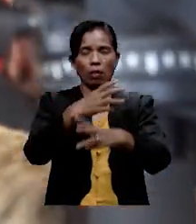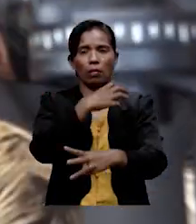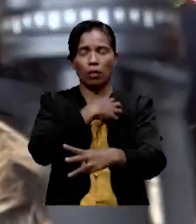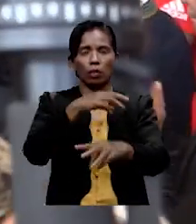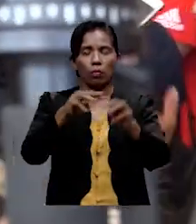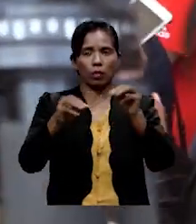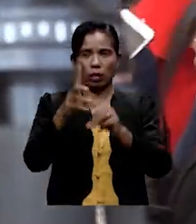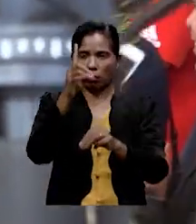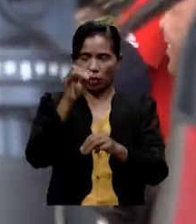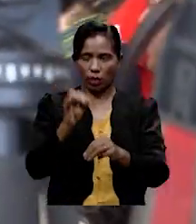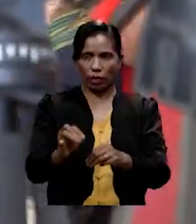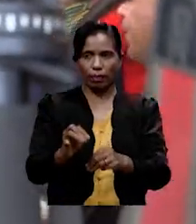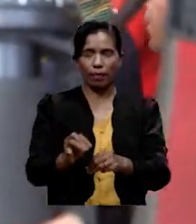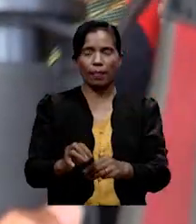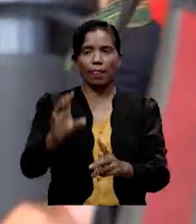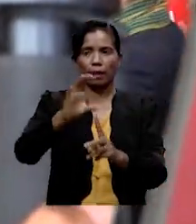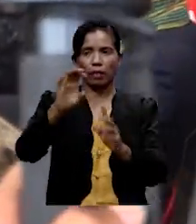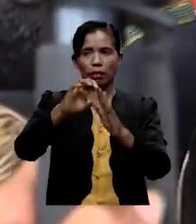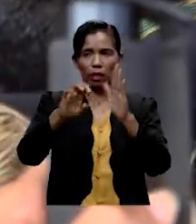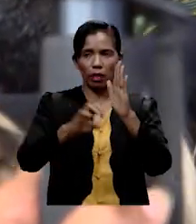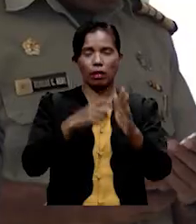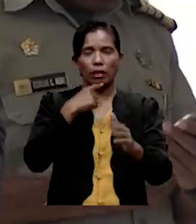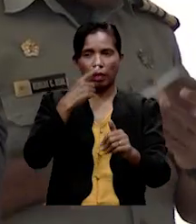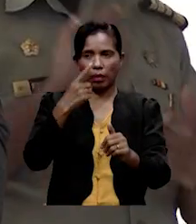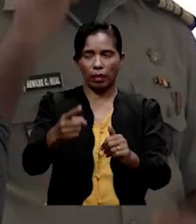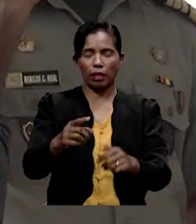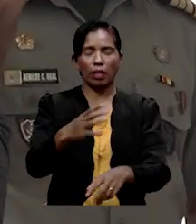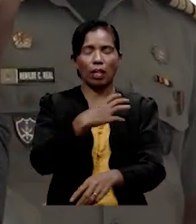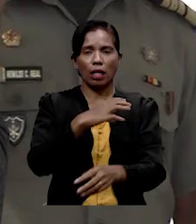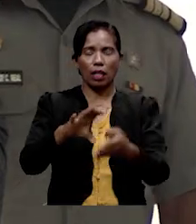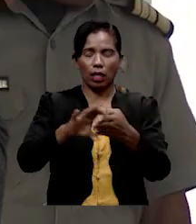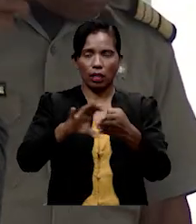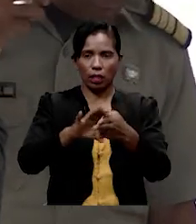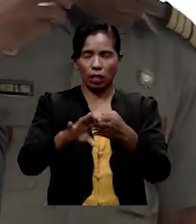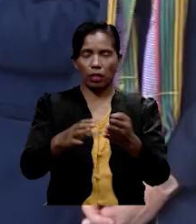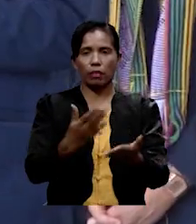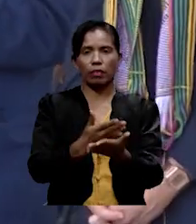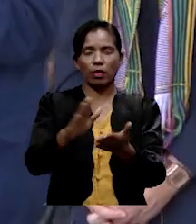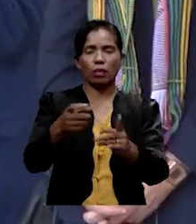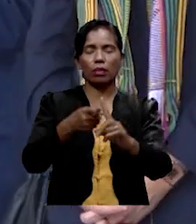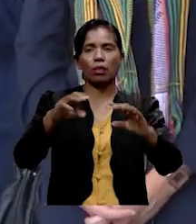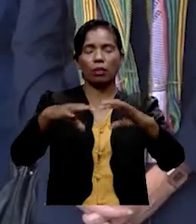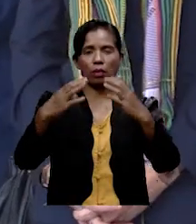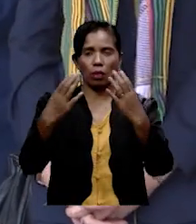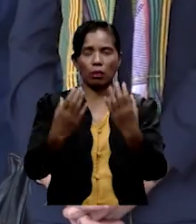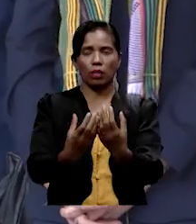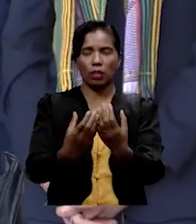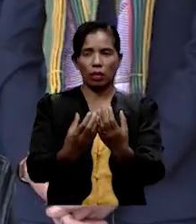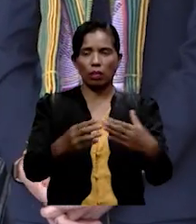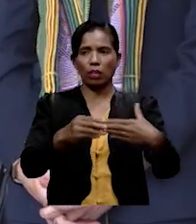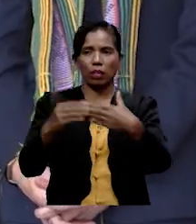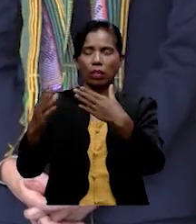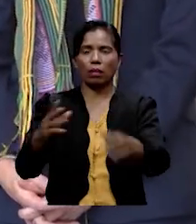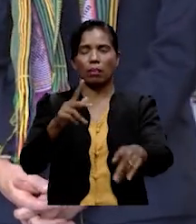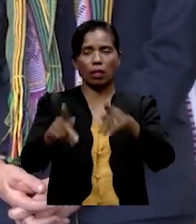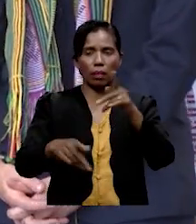Municipio Dili, Superintendente Seif Enrique da Costa Hateten, kartaun access pass ne be distribui husi komisaun organizadora ba komunidade